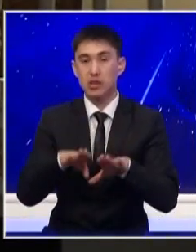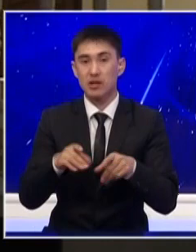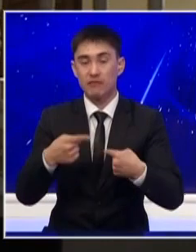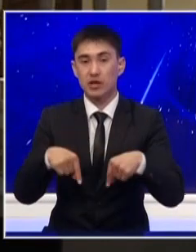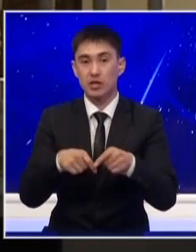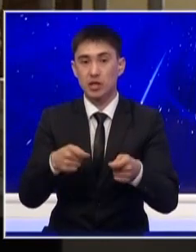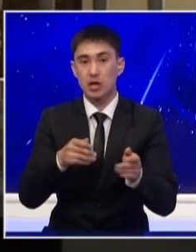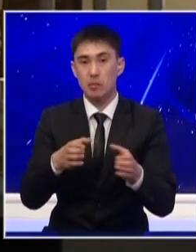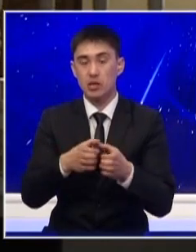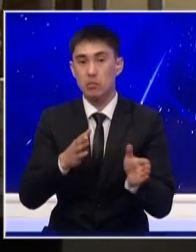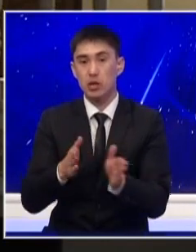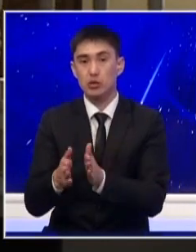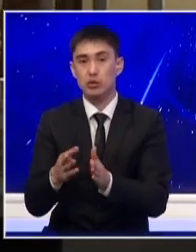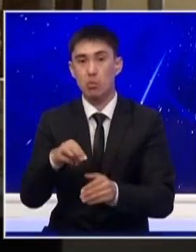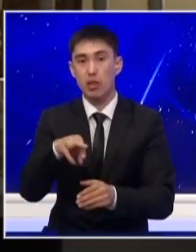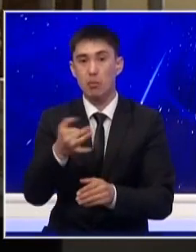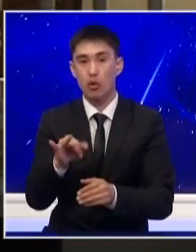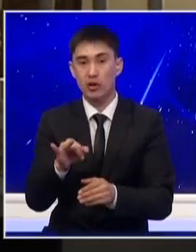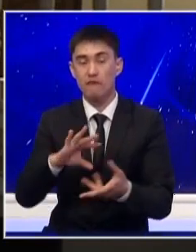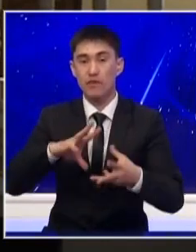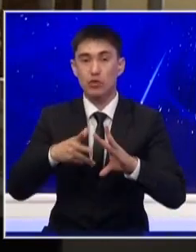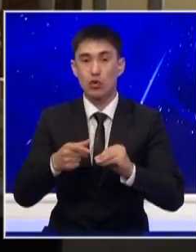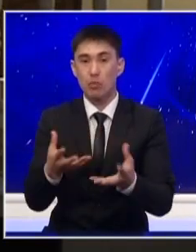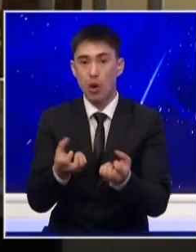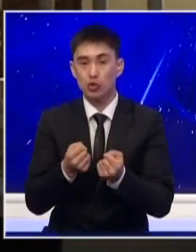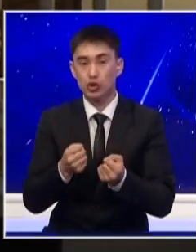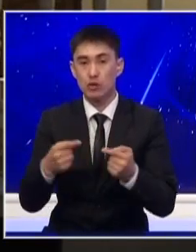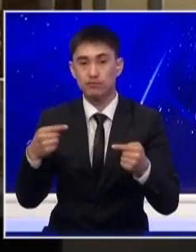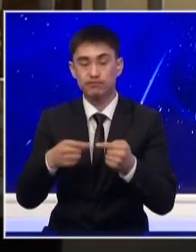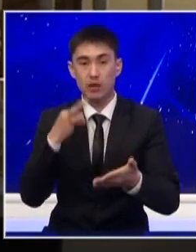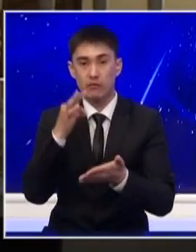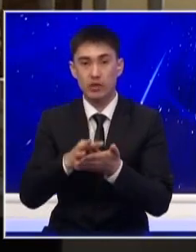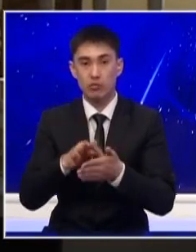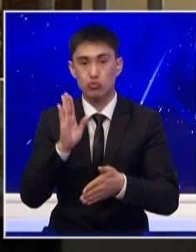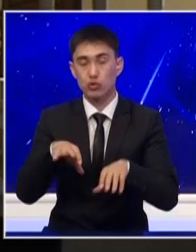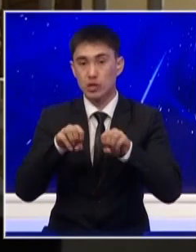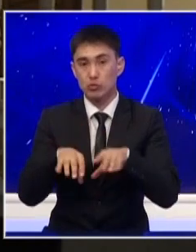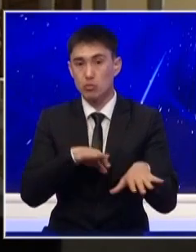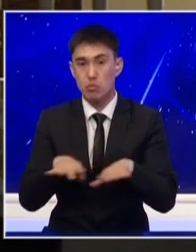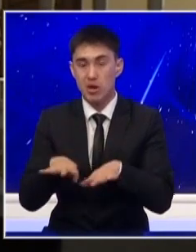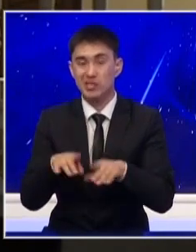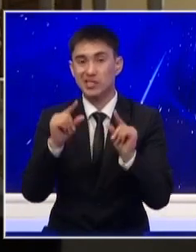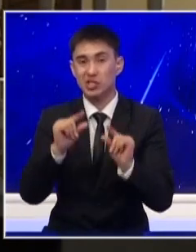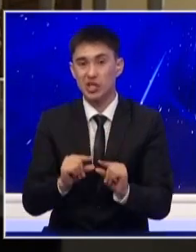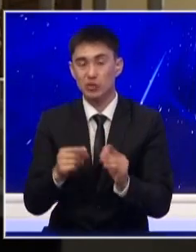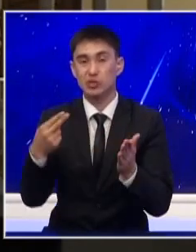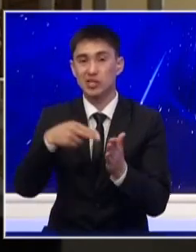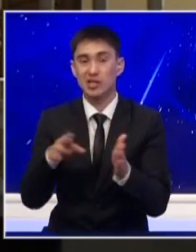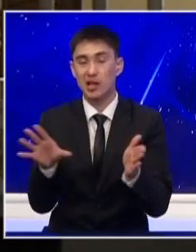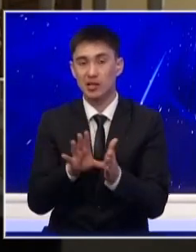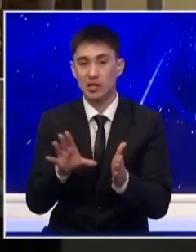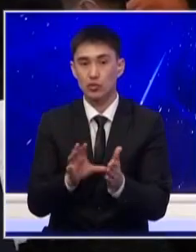по регулированию естественных монополий в итоге получили от них обоснование. Нами будут рассмотрены меры по снижению цен на